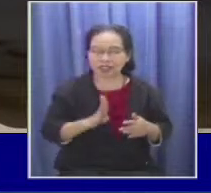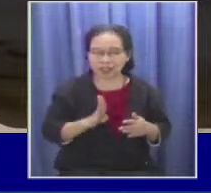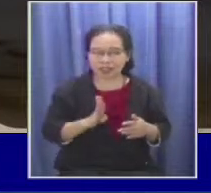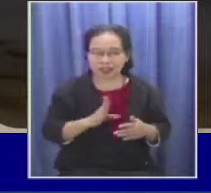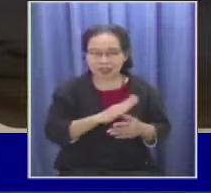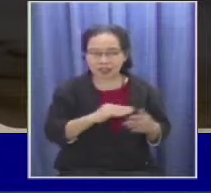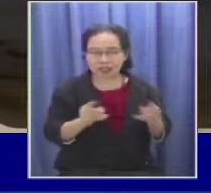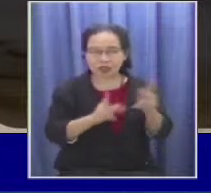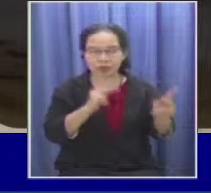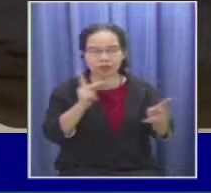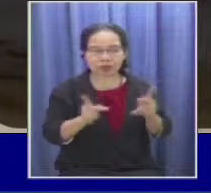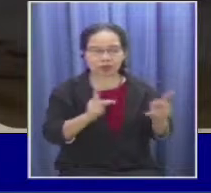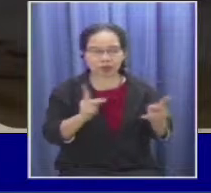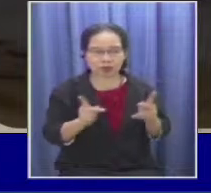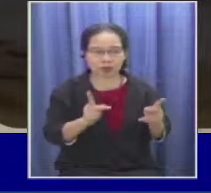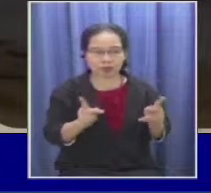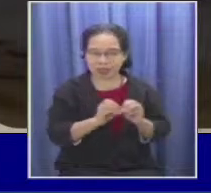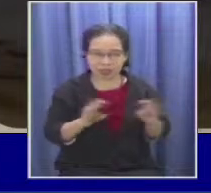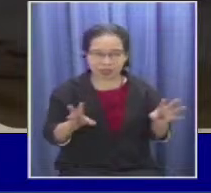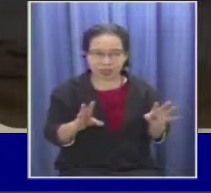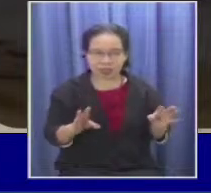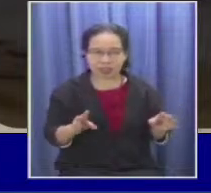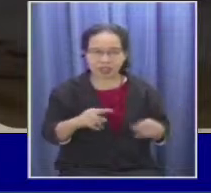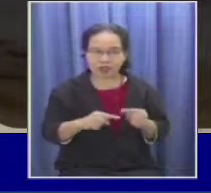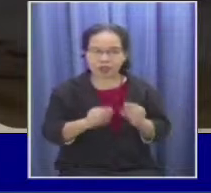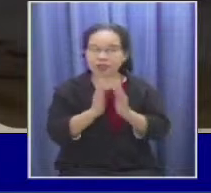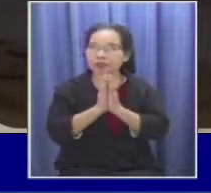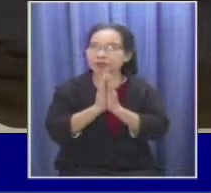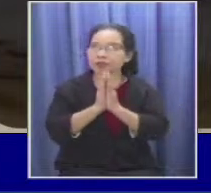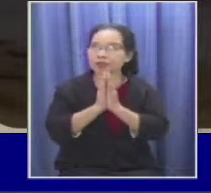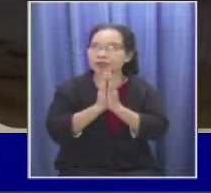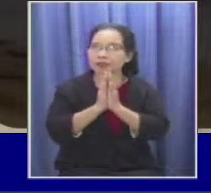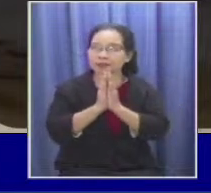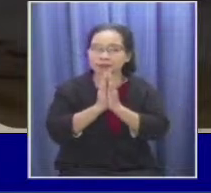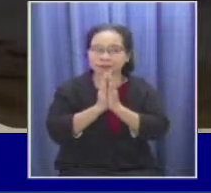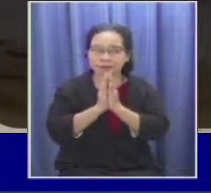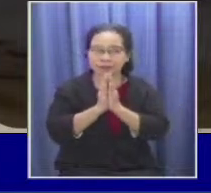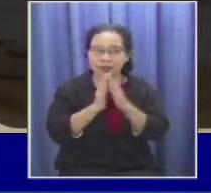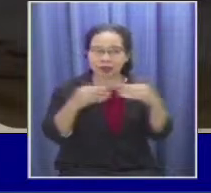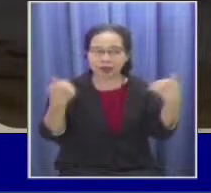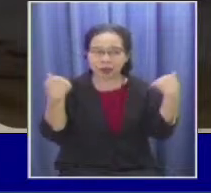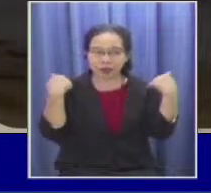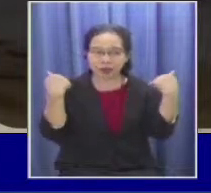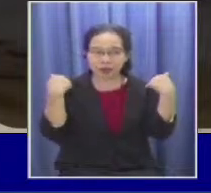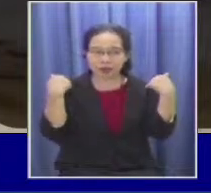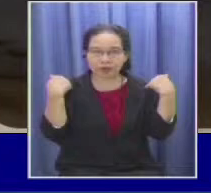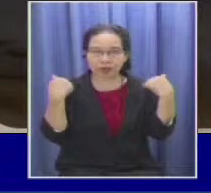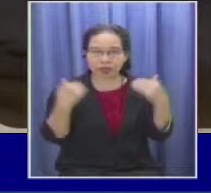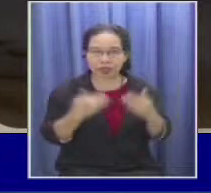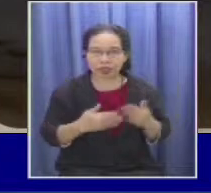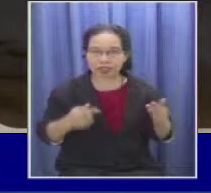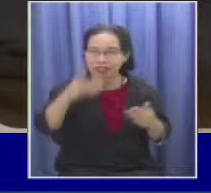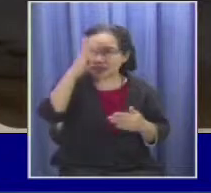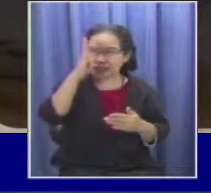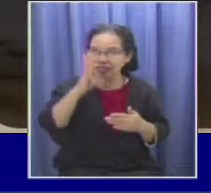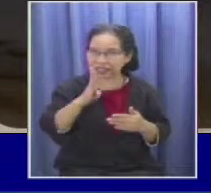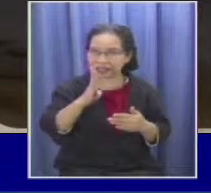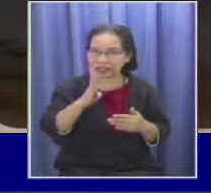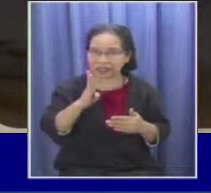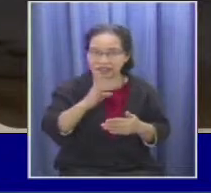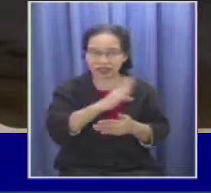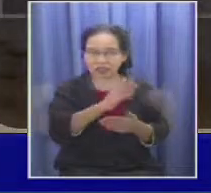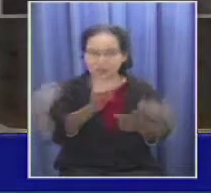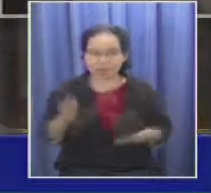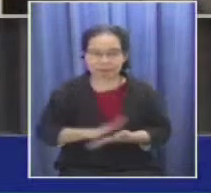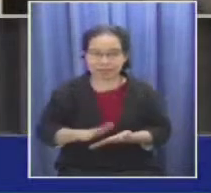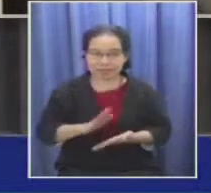emfumoso ne bɔne biara ni mu wɔ nyankopɔn fam ne nipa afamugya na momza wo no mpa ya wo bɔ wo